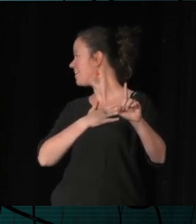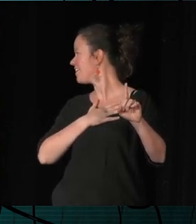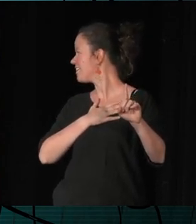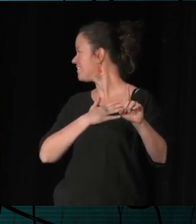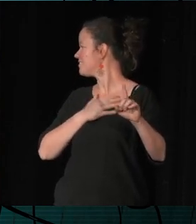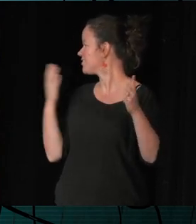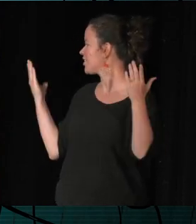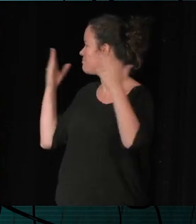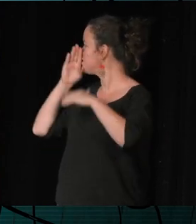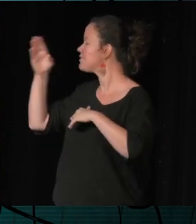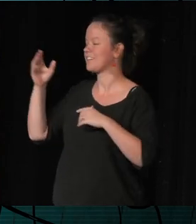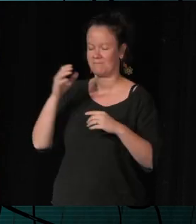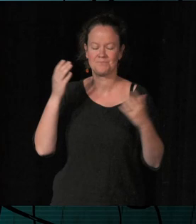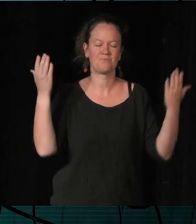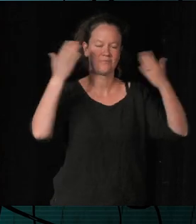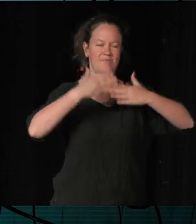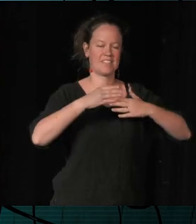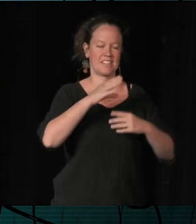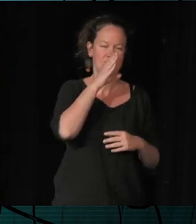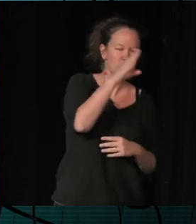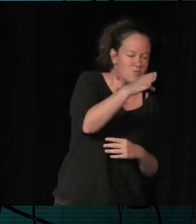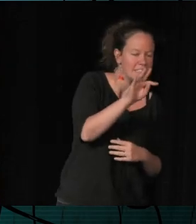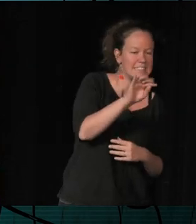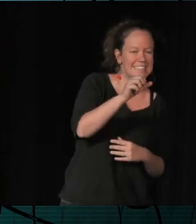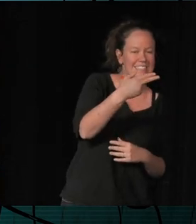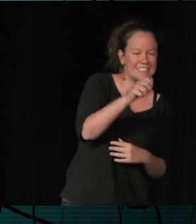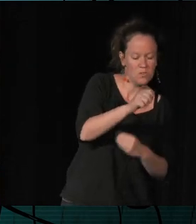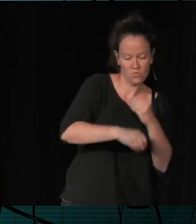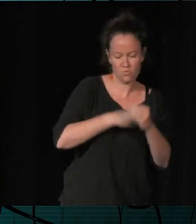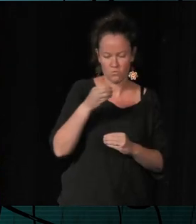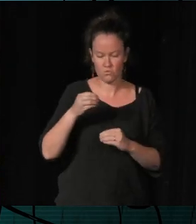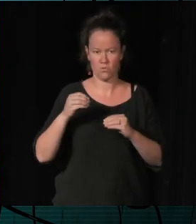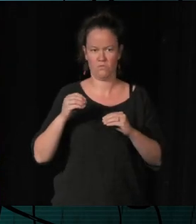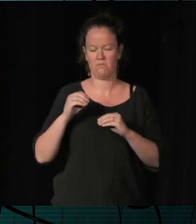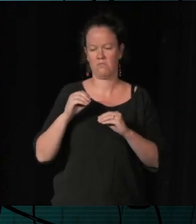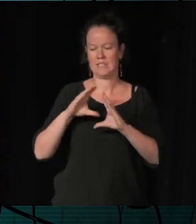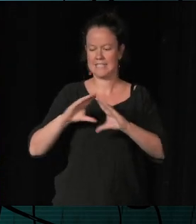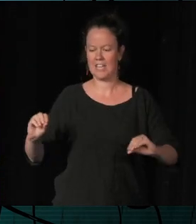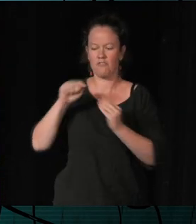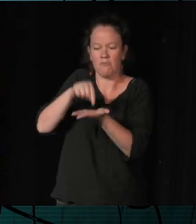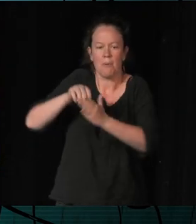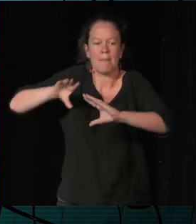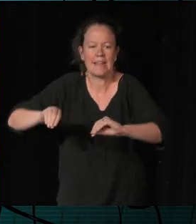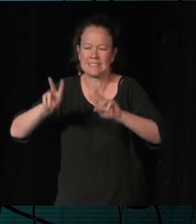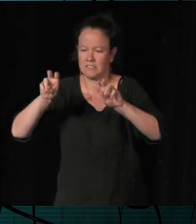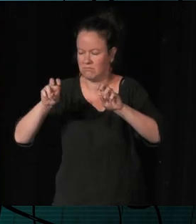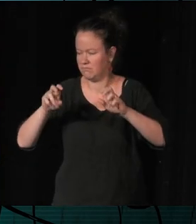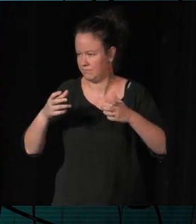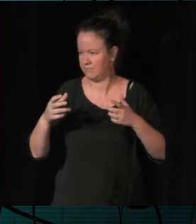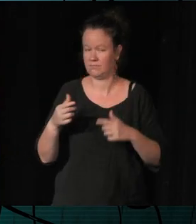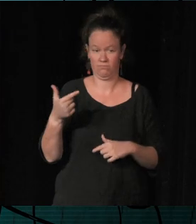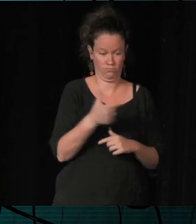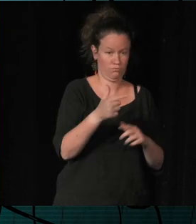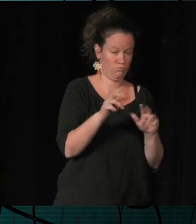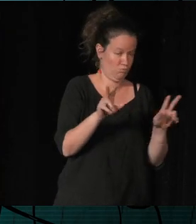Midnight Scenes, et le jeu s'appelle A Safe Place, qui est sorti récemment. Et A Safe Place, c'est un jeu intéressant parce qu'on est tout le temps dans la crainte d'y voir